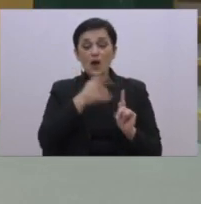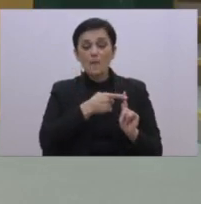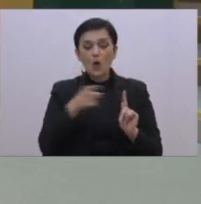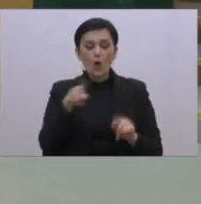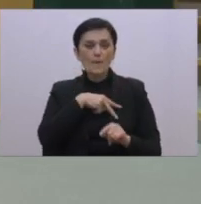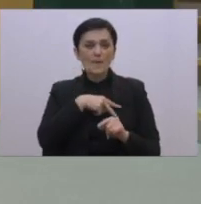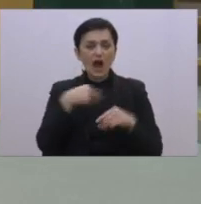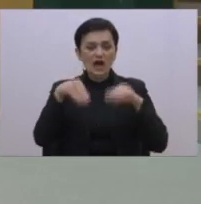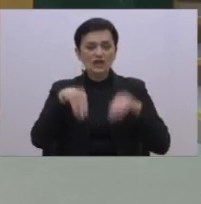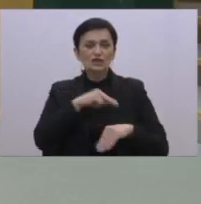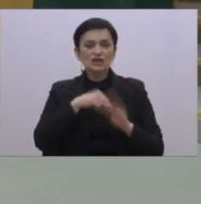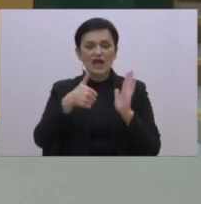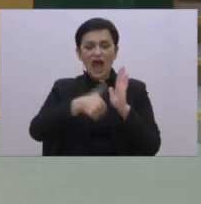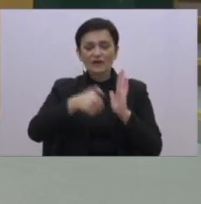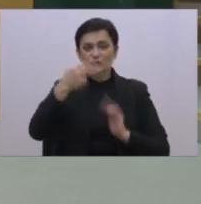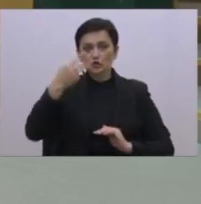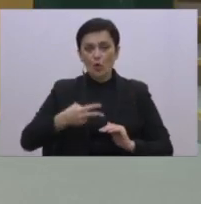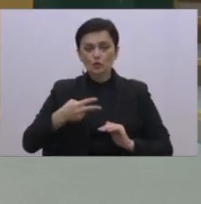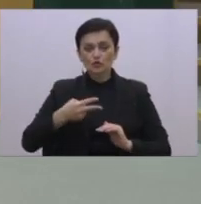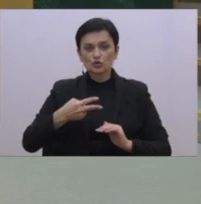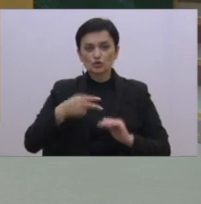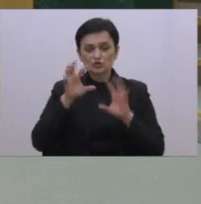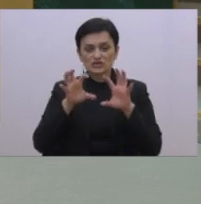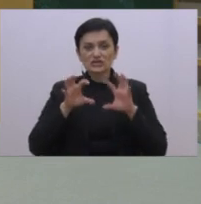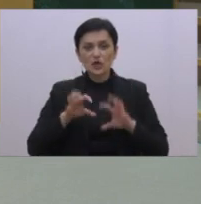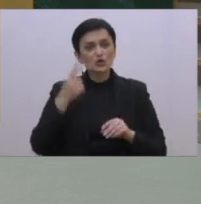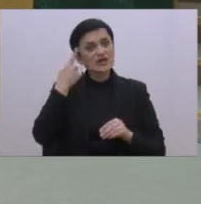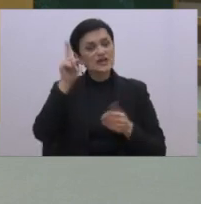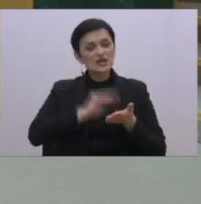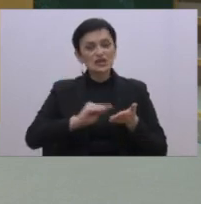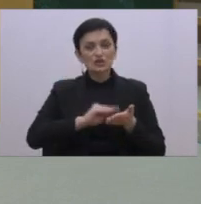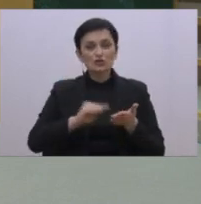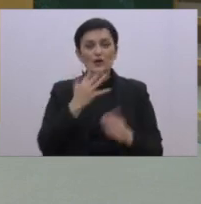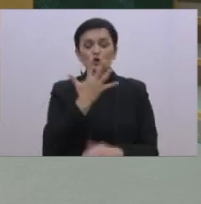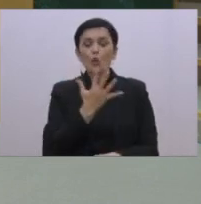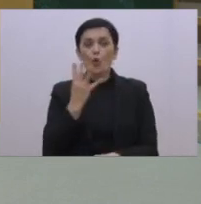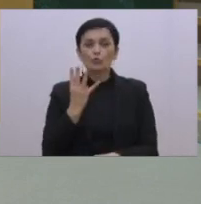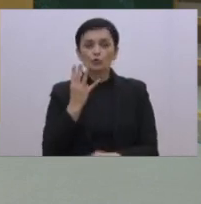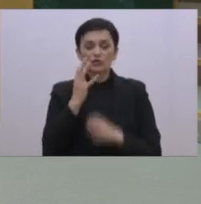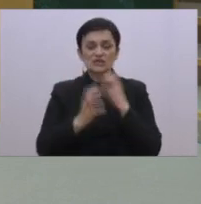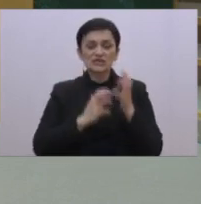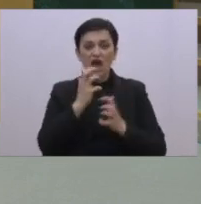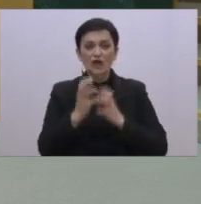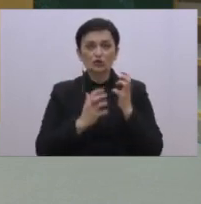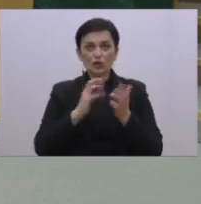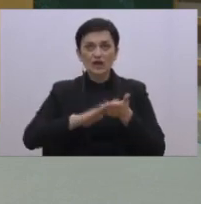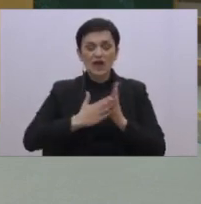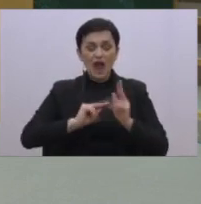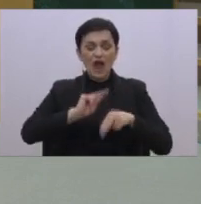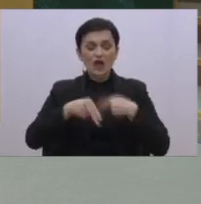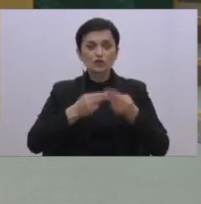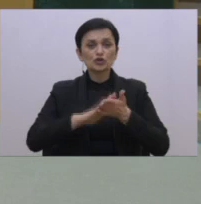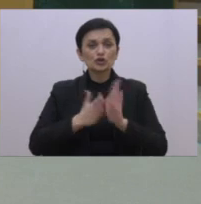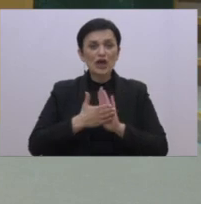daha muşava, ekusa sotsi, sakalın debulu inisiyativa, ormoz da totxmeti, sarta şorso, xelşe kuleba